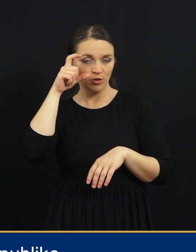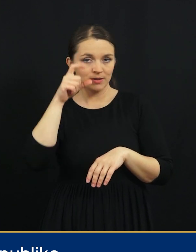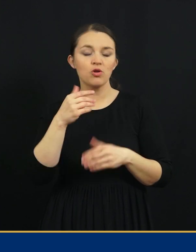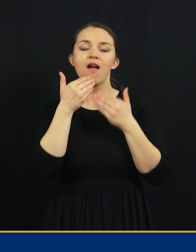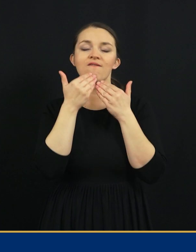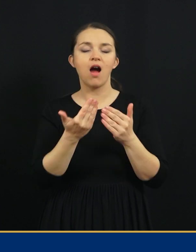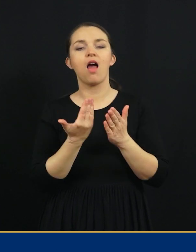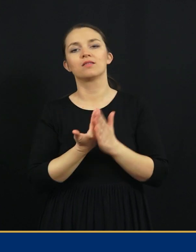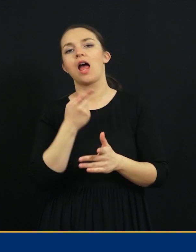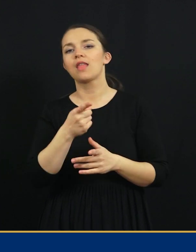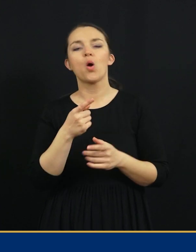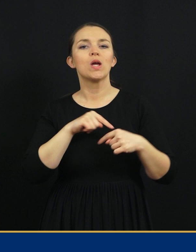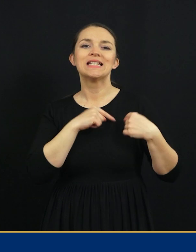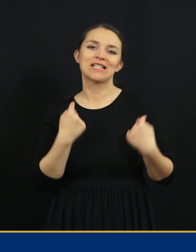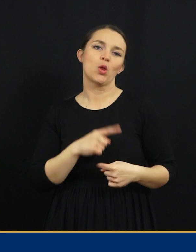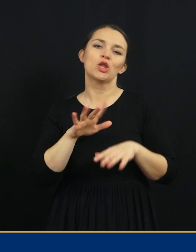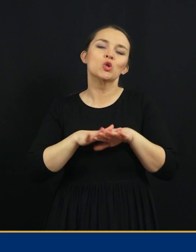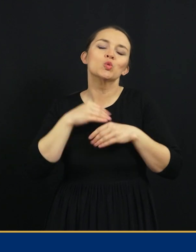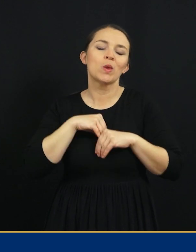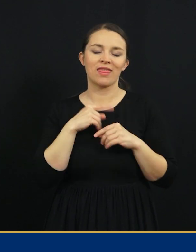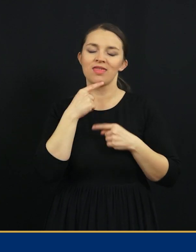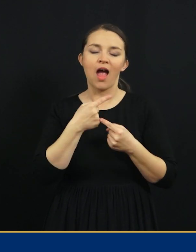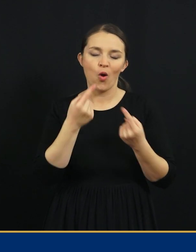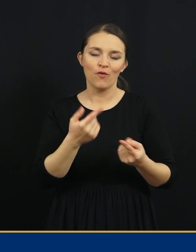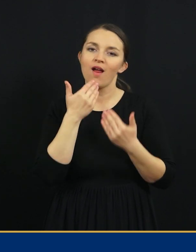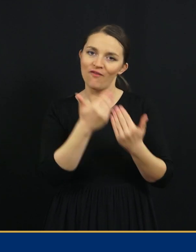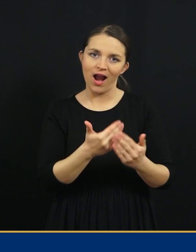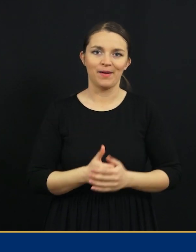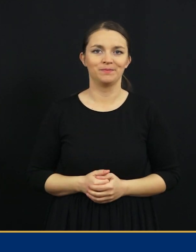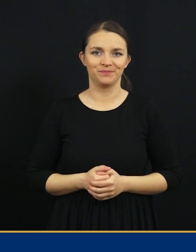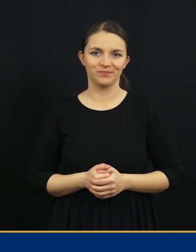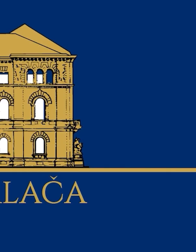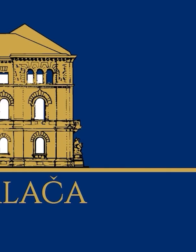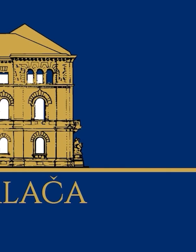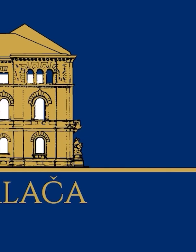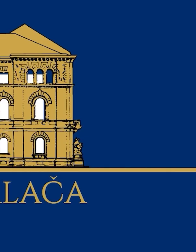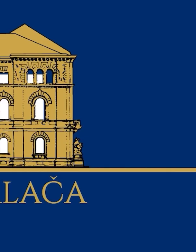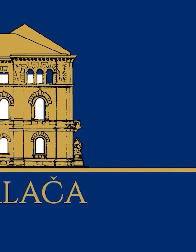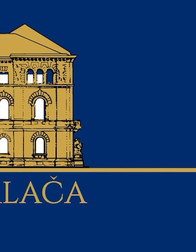Musar, hvala za tako iskren in čuten nagovor. Hvala.